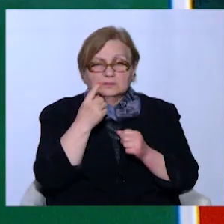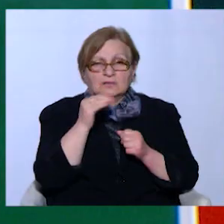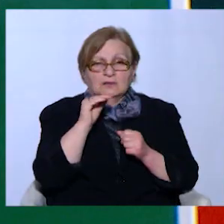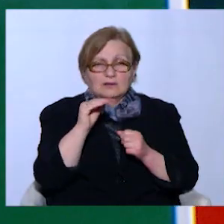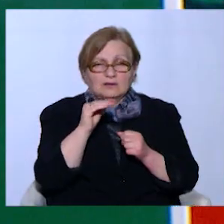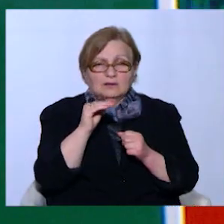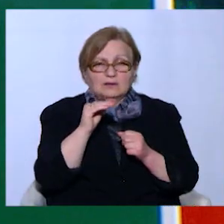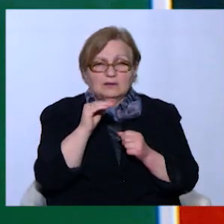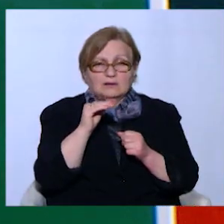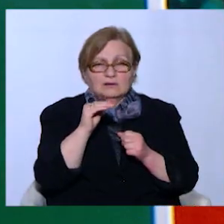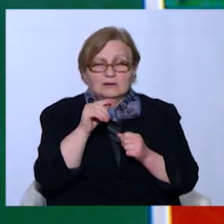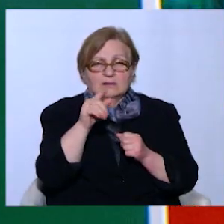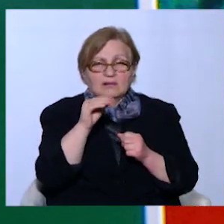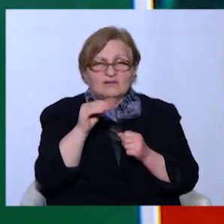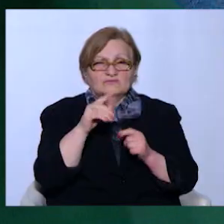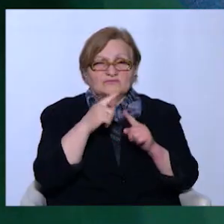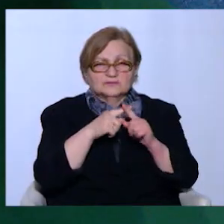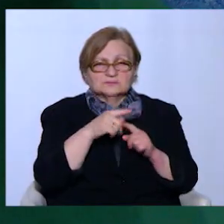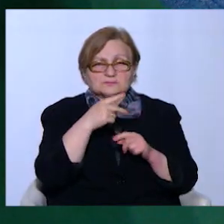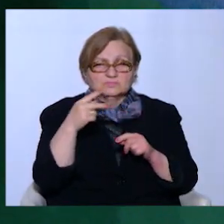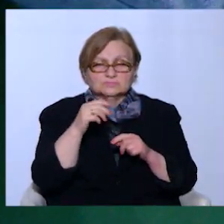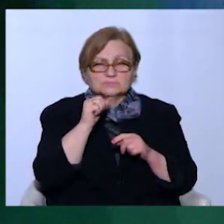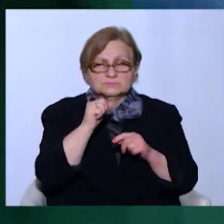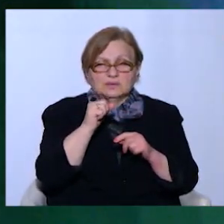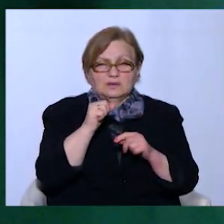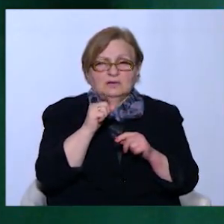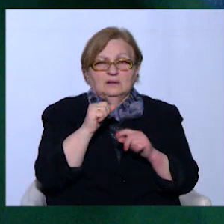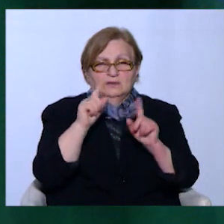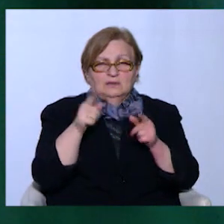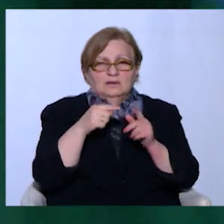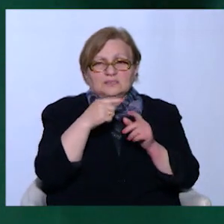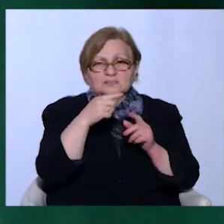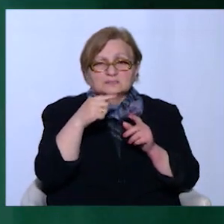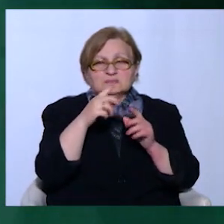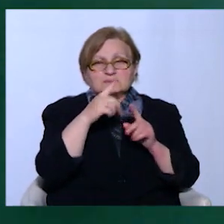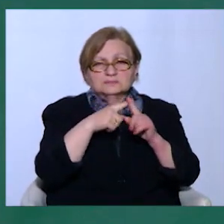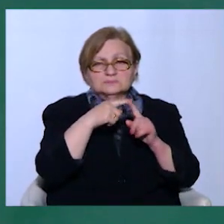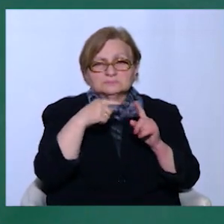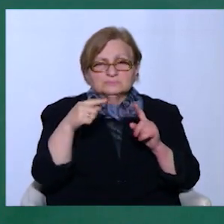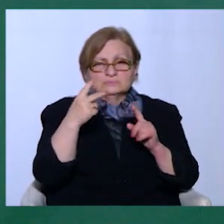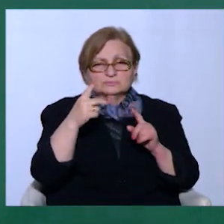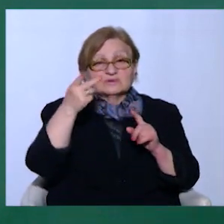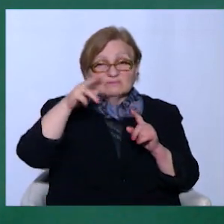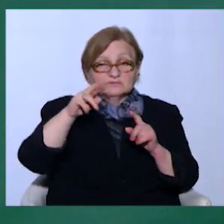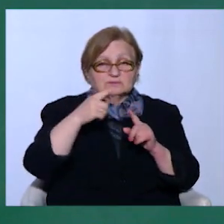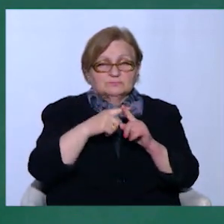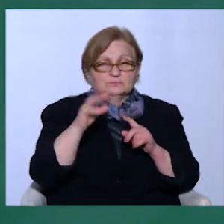უდრის a გამრავლებული x - 2-ის კვადრატზე პლუს 0.